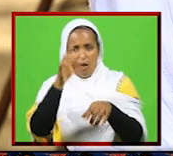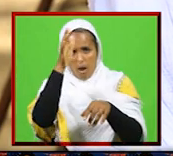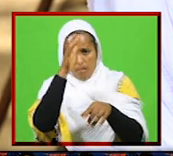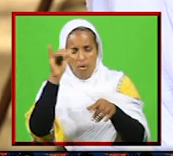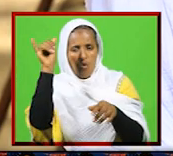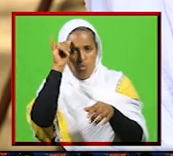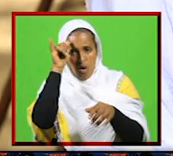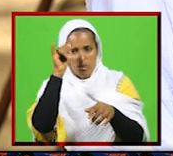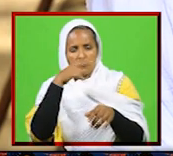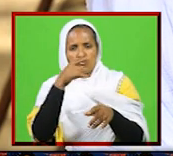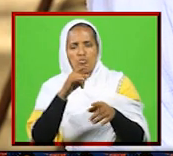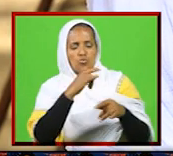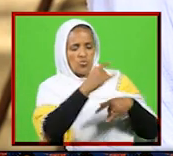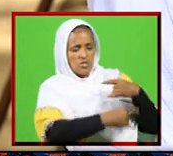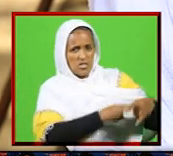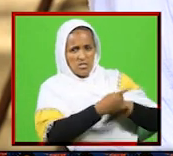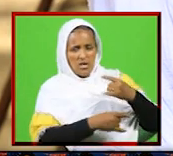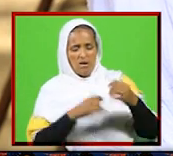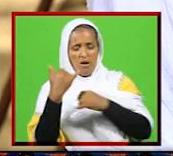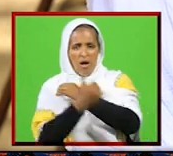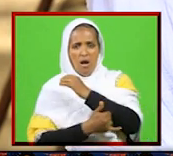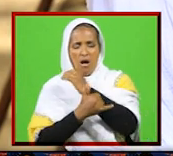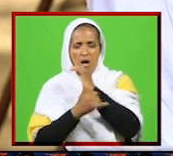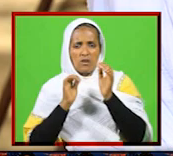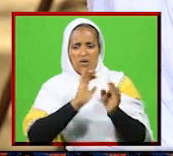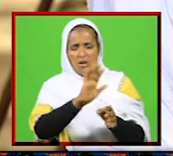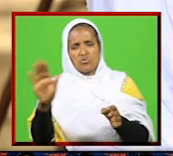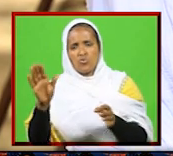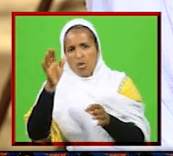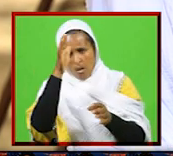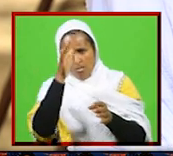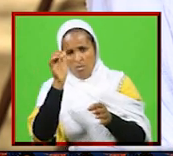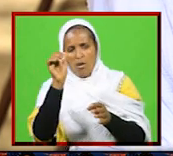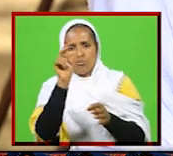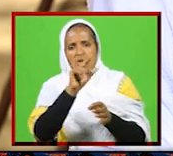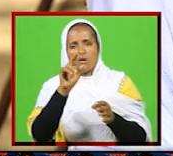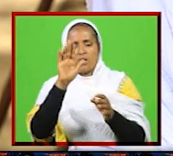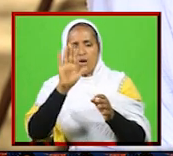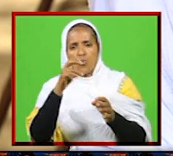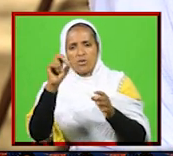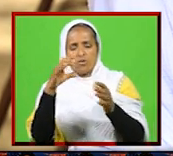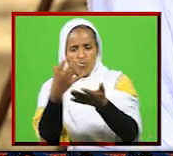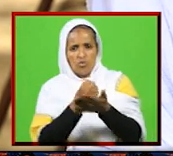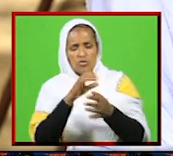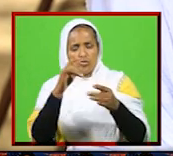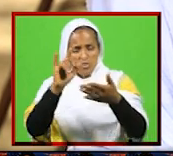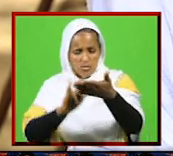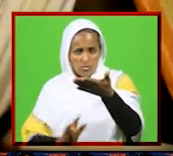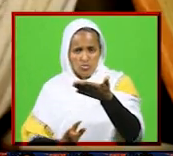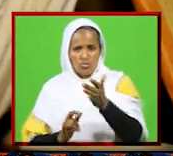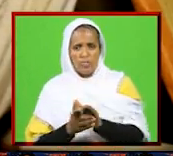ጊዜ አባ ዮሐንስ የሚባለው ዘር አረጋቸው ከአባ አቡነ አረጋዊ የሚወርድ